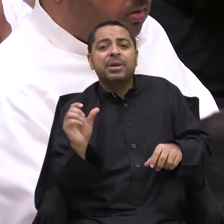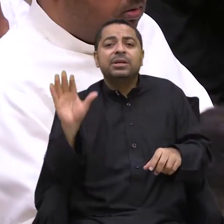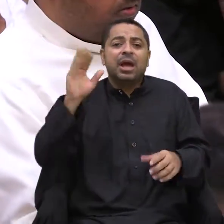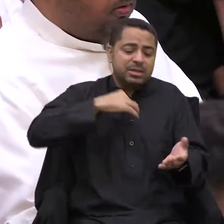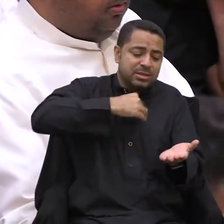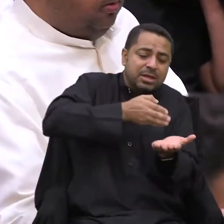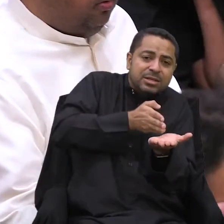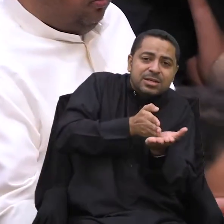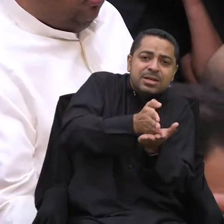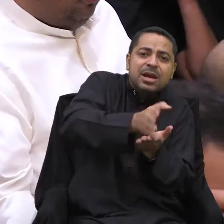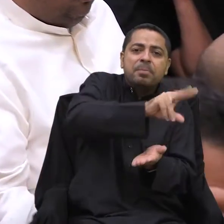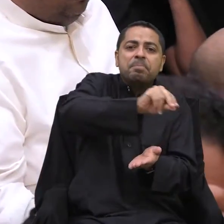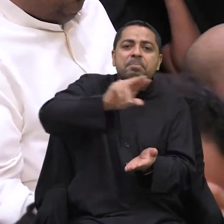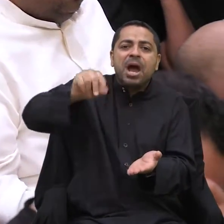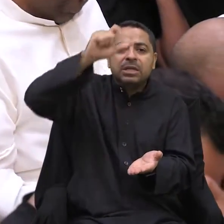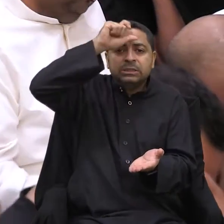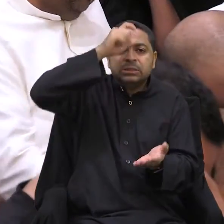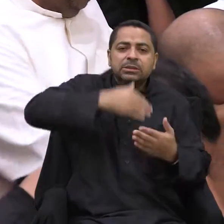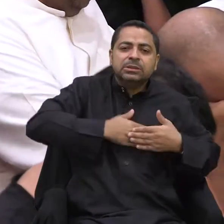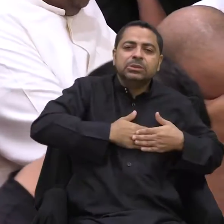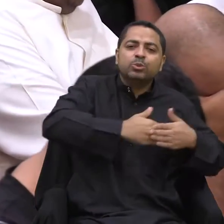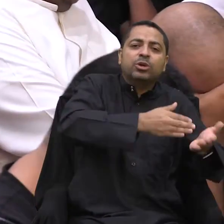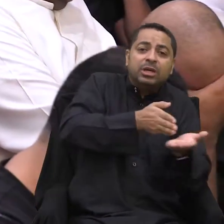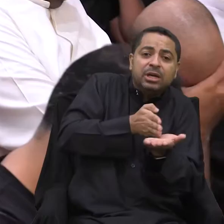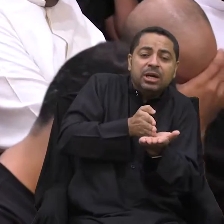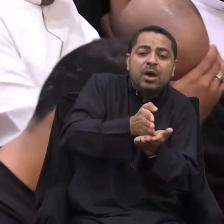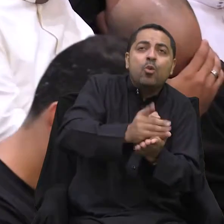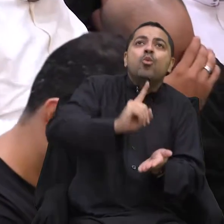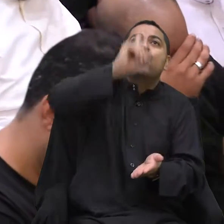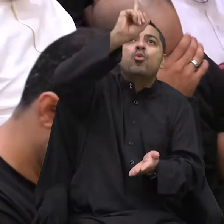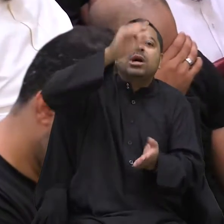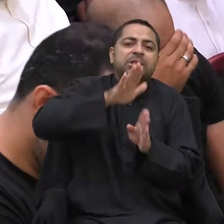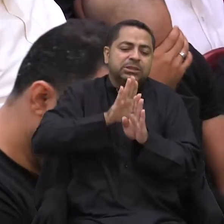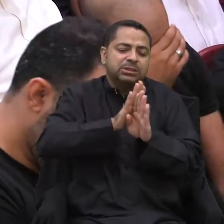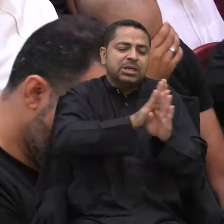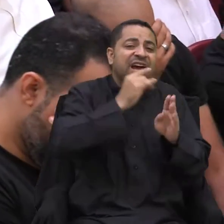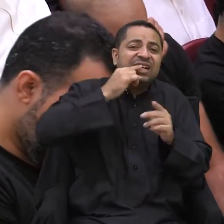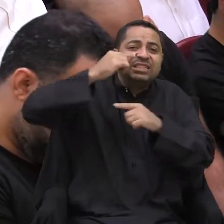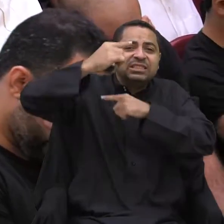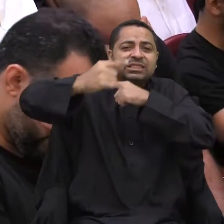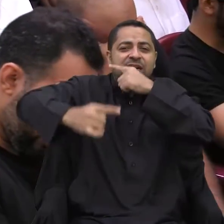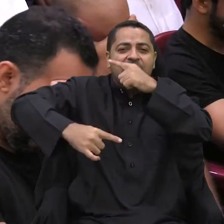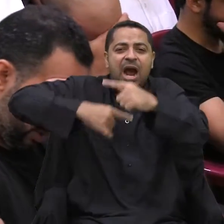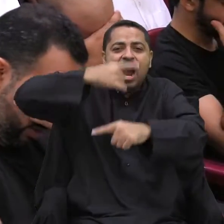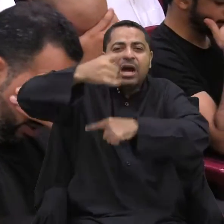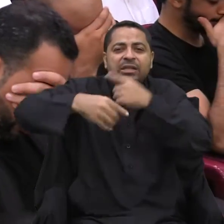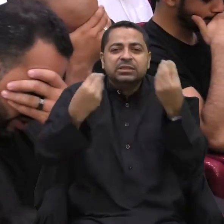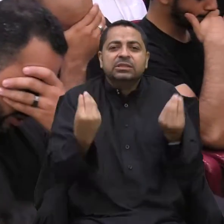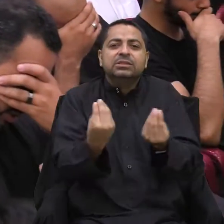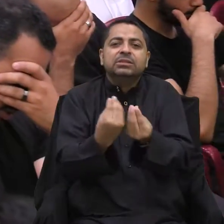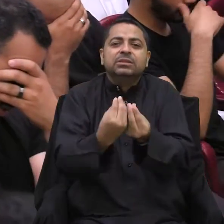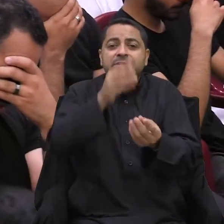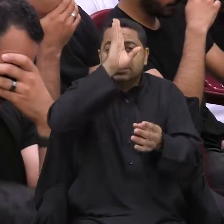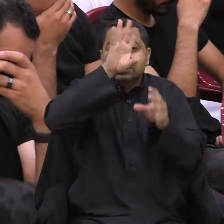نهجك سائرون. والله لا نخليك أبدا ولا نفارق